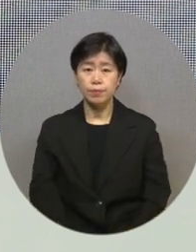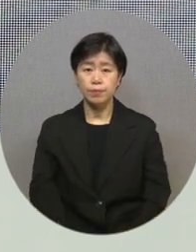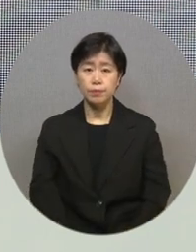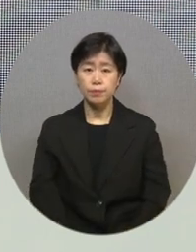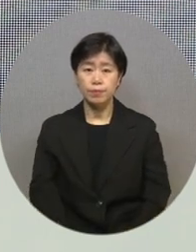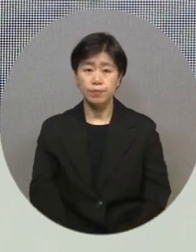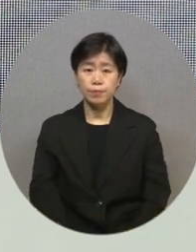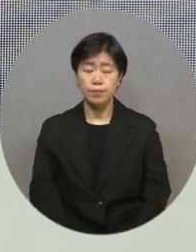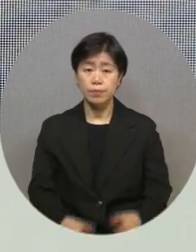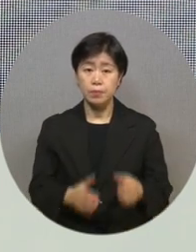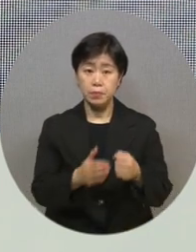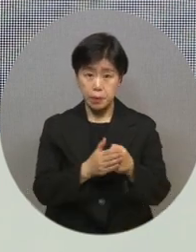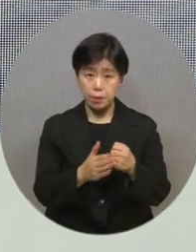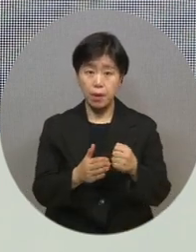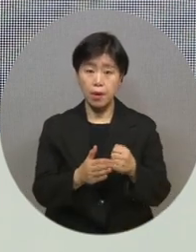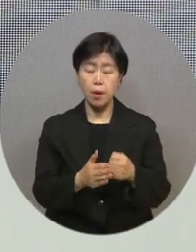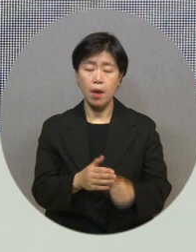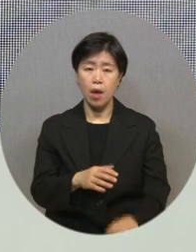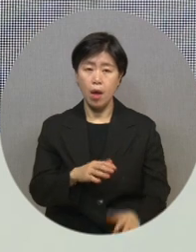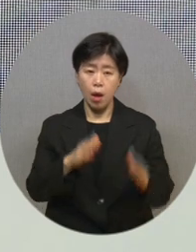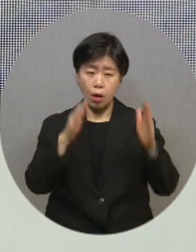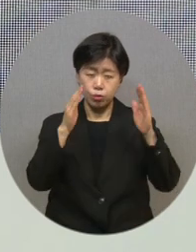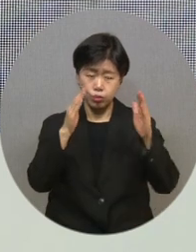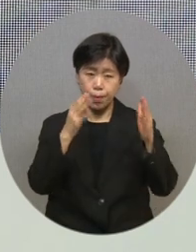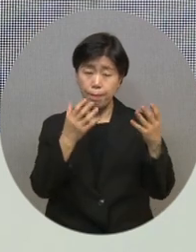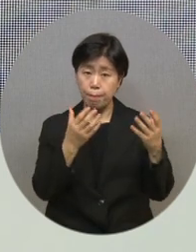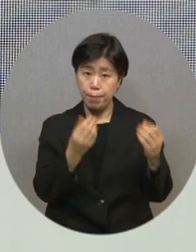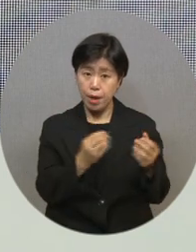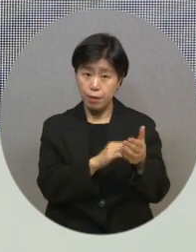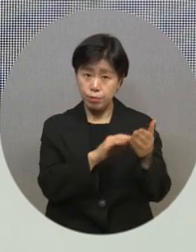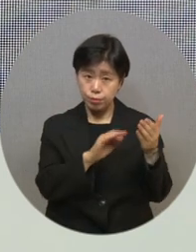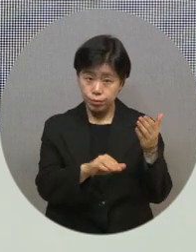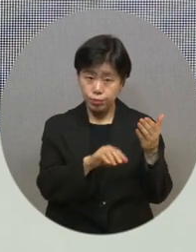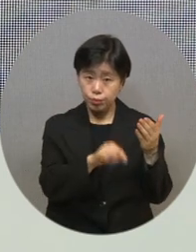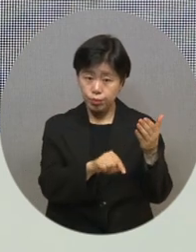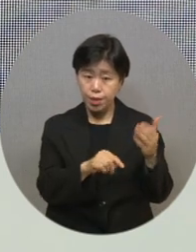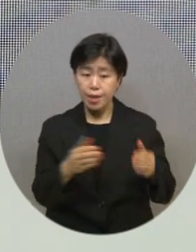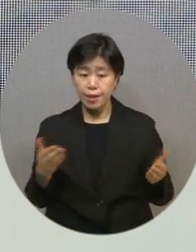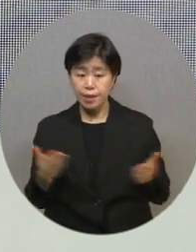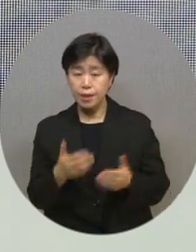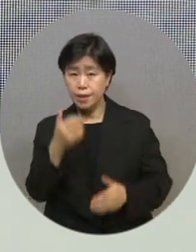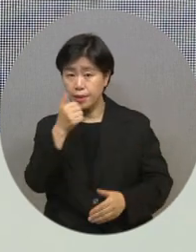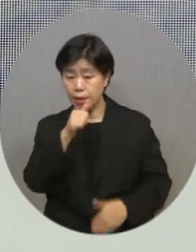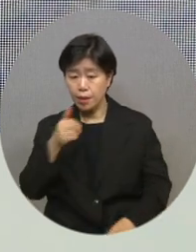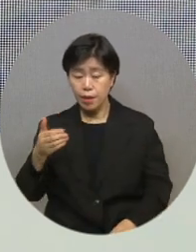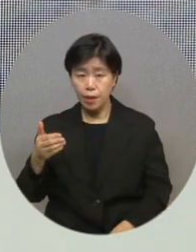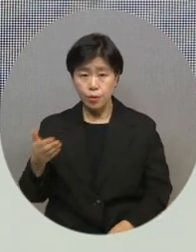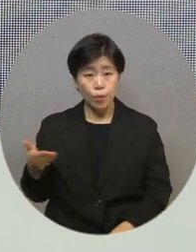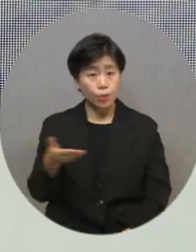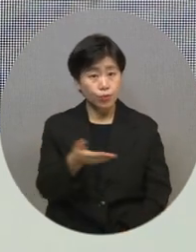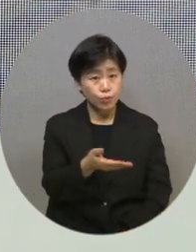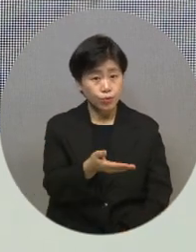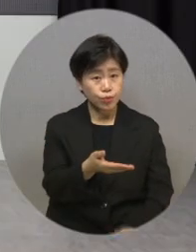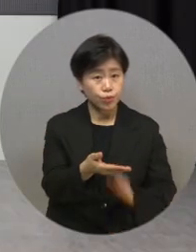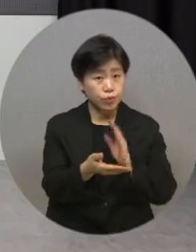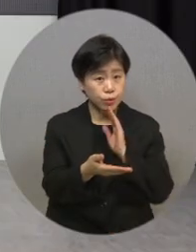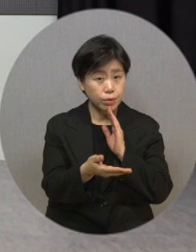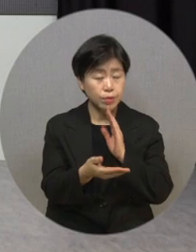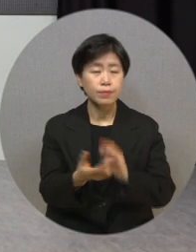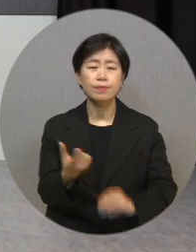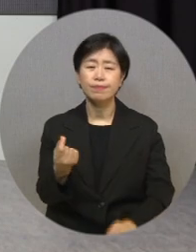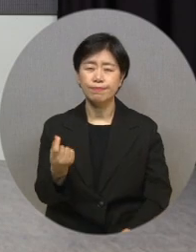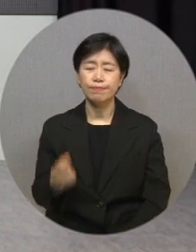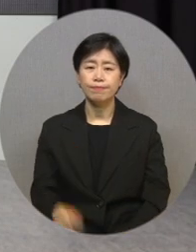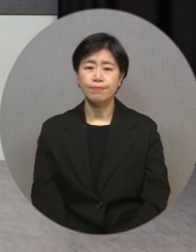말하면 장애인들에게네 직업 알선할 수 있는 길을 열어 주는 그런 역할을 한다는 얘기에요 맞습니다